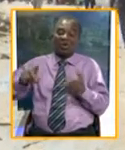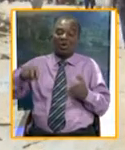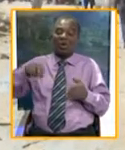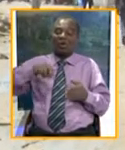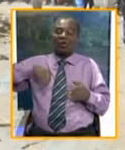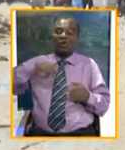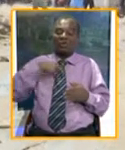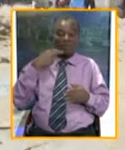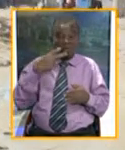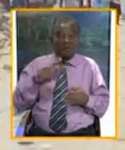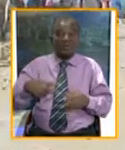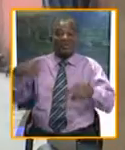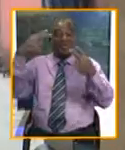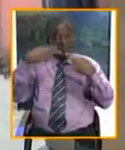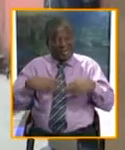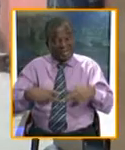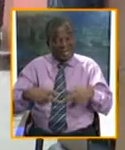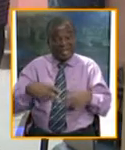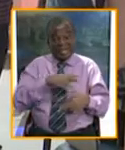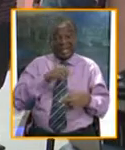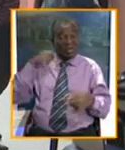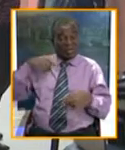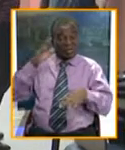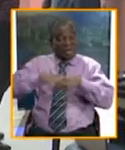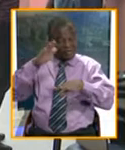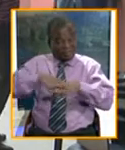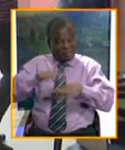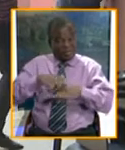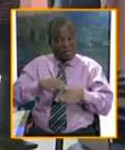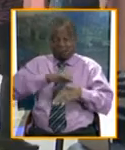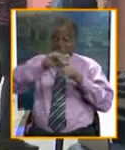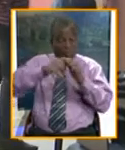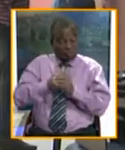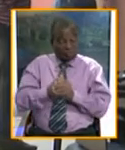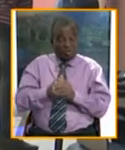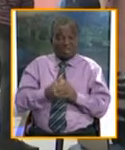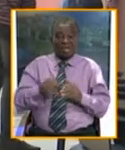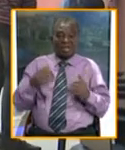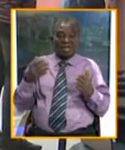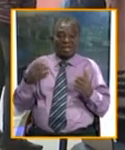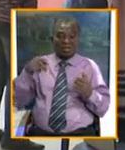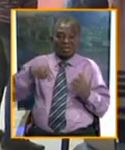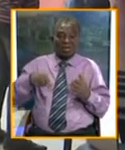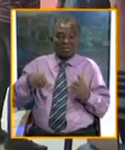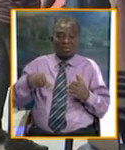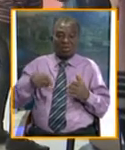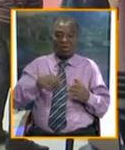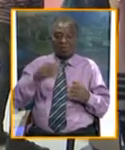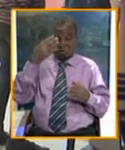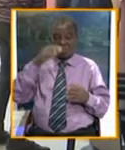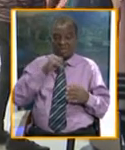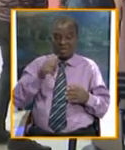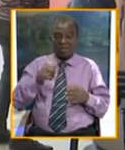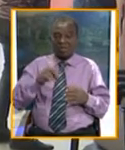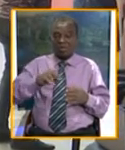on a même essayé d'avertir ceux qui étaient en train de construire que l'immeuble, mais ils nous ont dit qu'on n'est pas dans le domaine, que on s'y connaît pas,